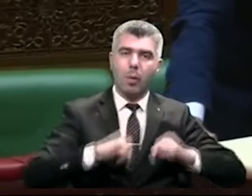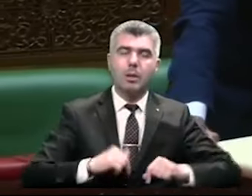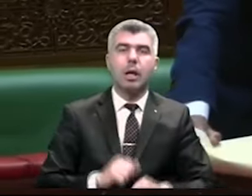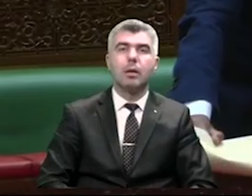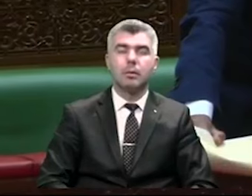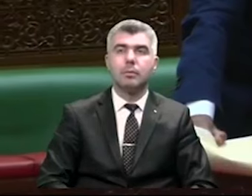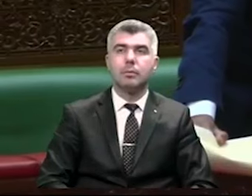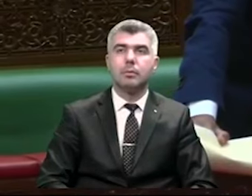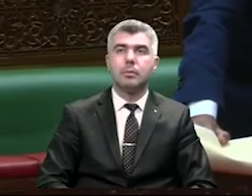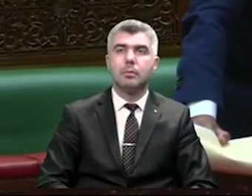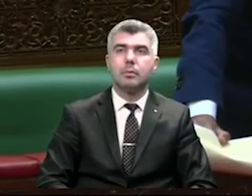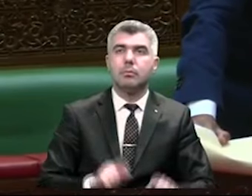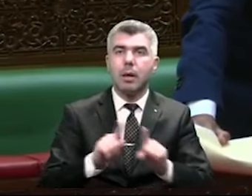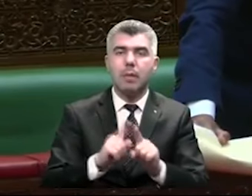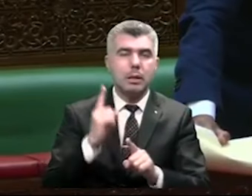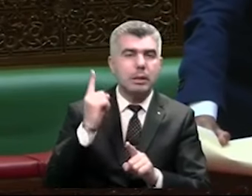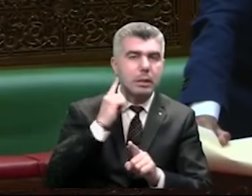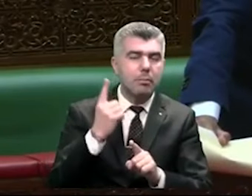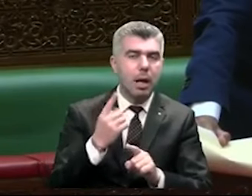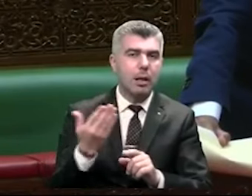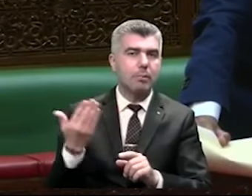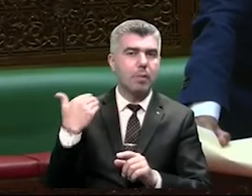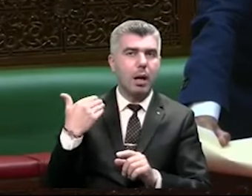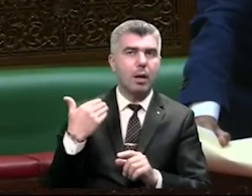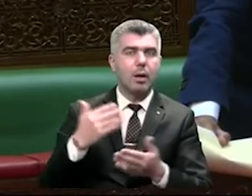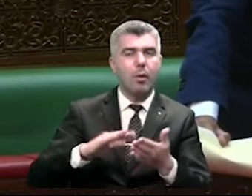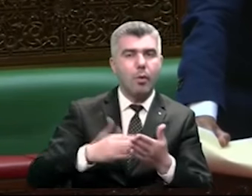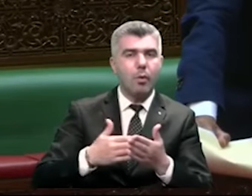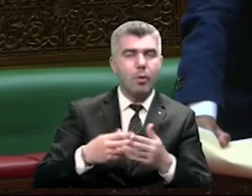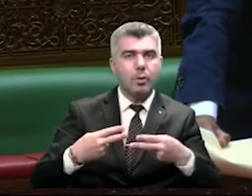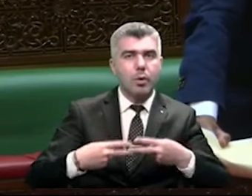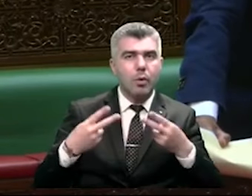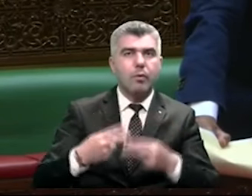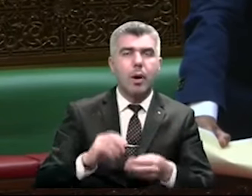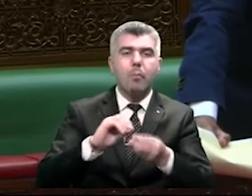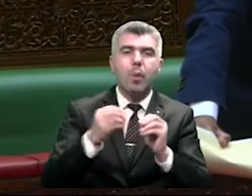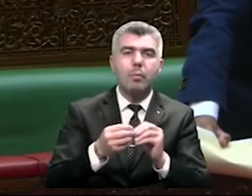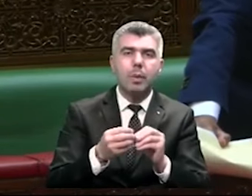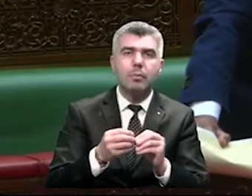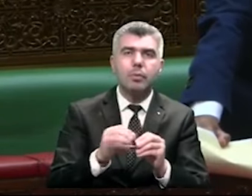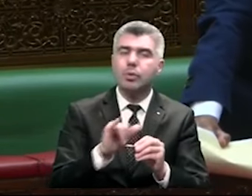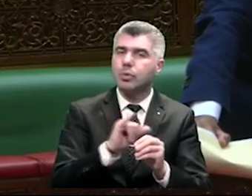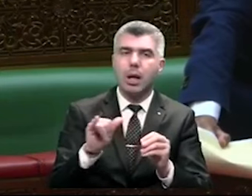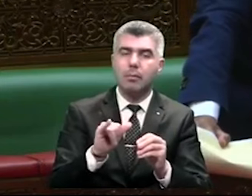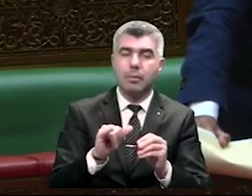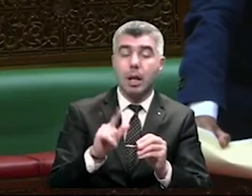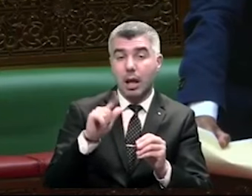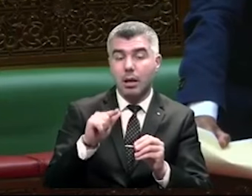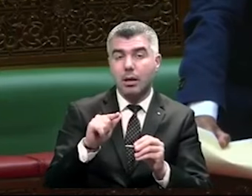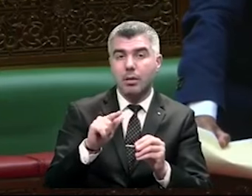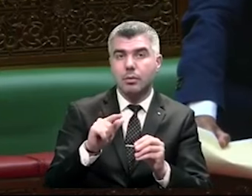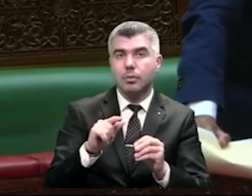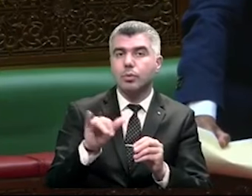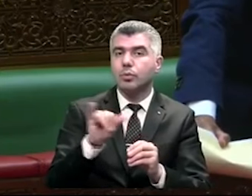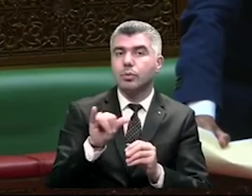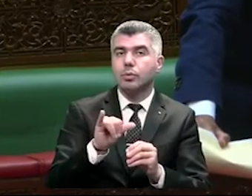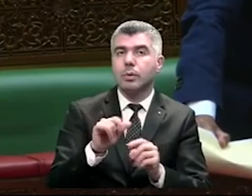ضوء ما هذا الشي اللي كنسمع اللي سمعنا البارح ولا اللي سمعنا حتى في الخرجات ديالكم في النظر ديالنا الاشكاليه ماشي هي في قله الحلول ولكن هي